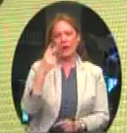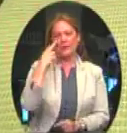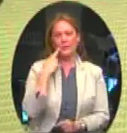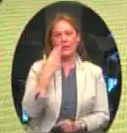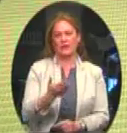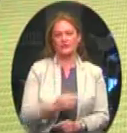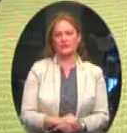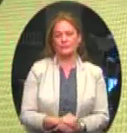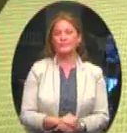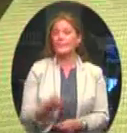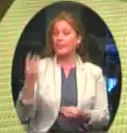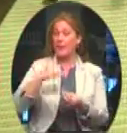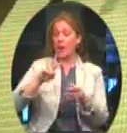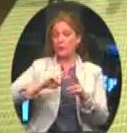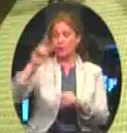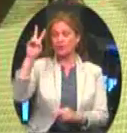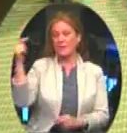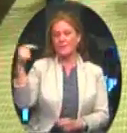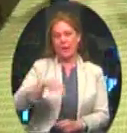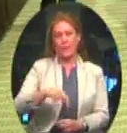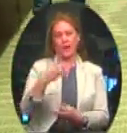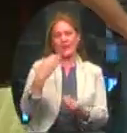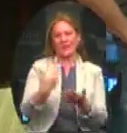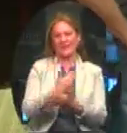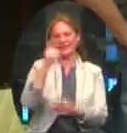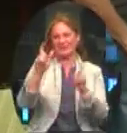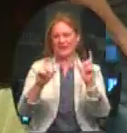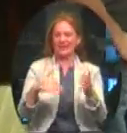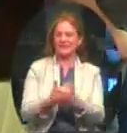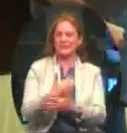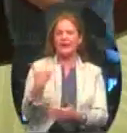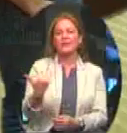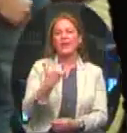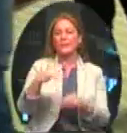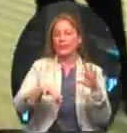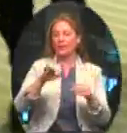בעוד כחודשיים יגיעו לפה לא מעט פרצופים חדשים. לכל מערכת בחירות מתחלפים בין